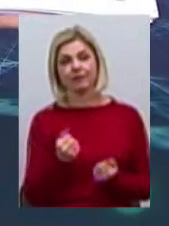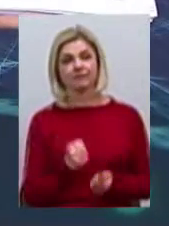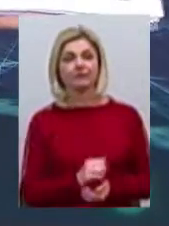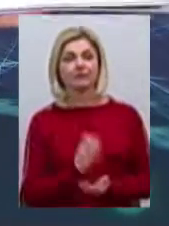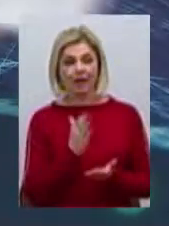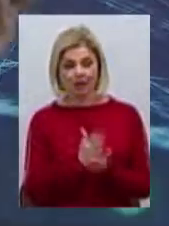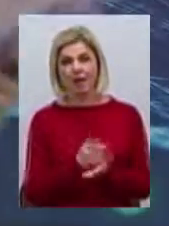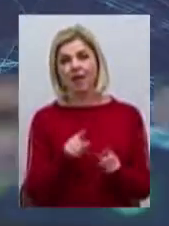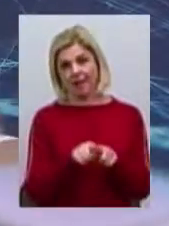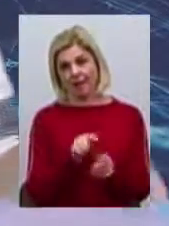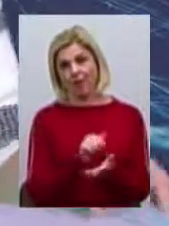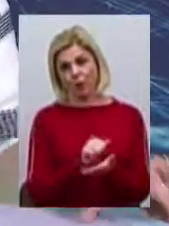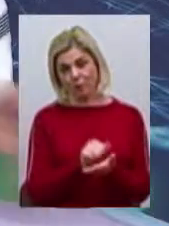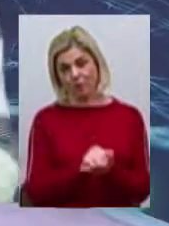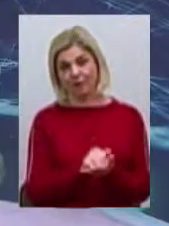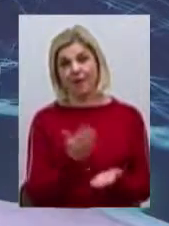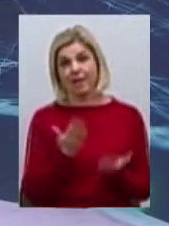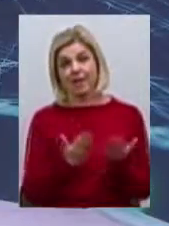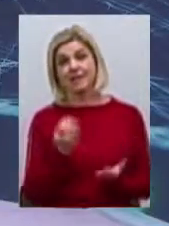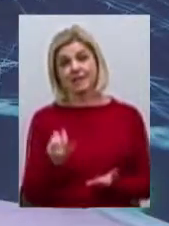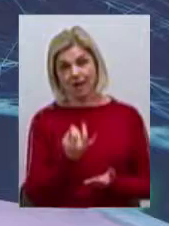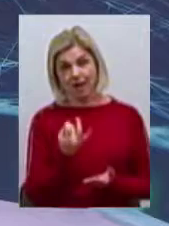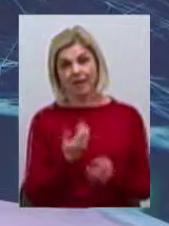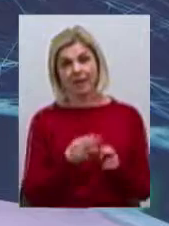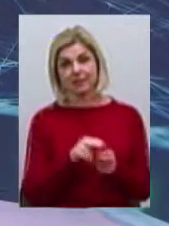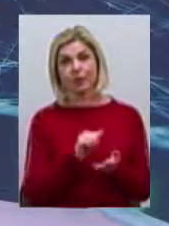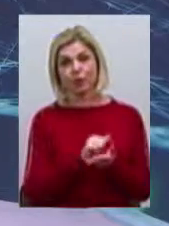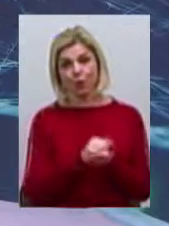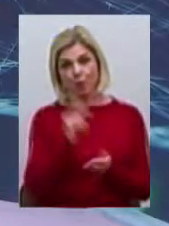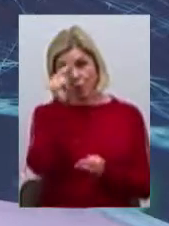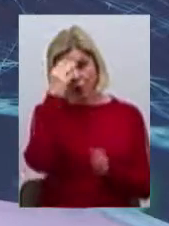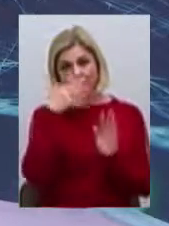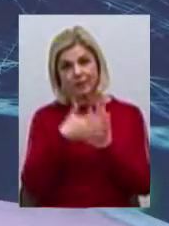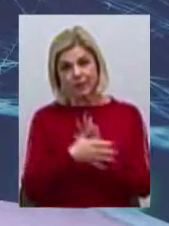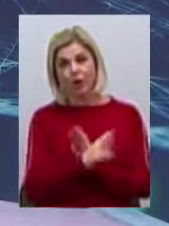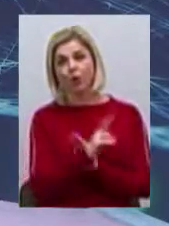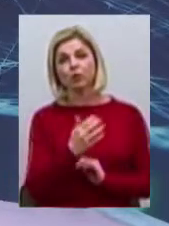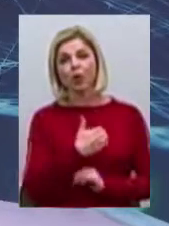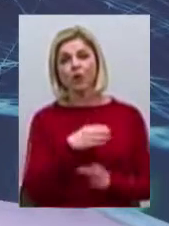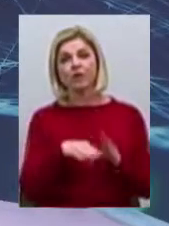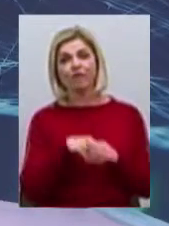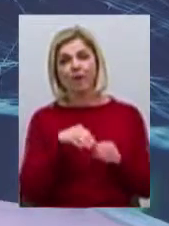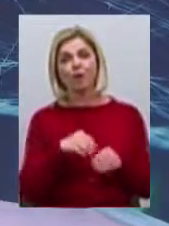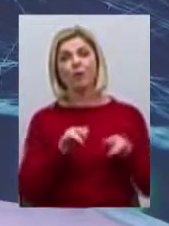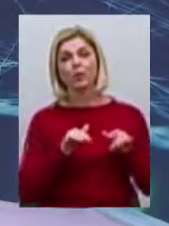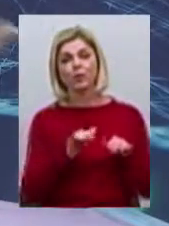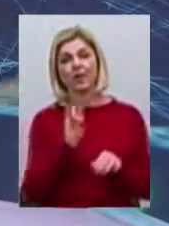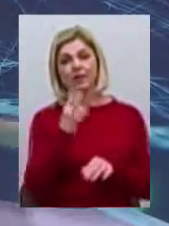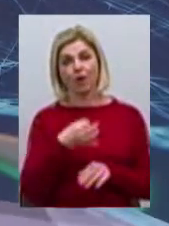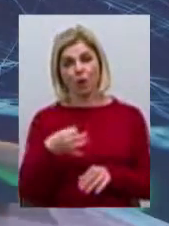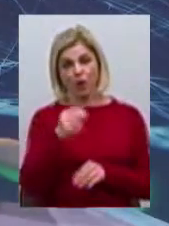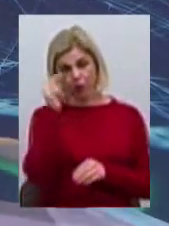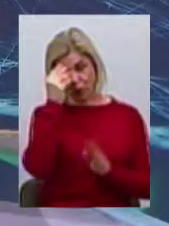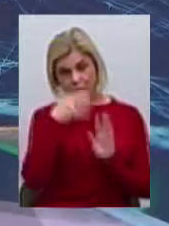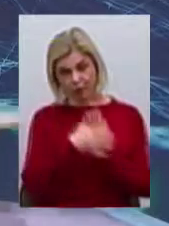але такі документи є. Тобто, якщо це зацікавлять ці документи дослідників, і хтось захоче виборчий процес на Миколаївщині досліджувати, будь